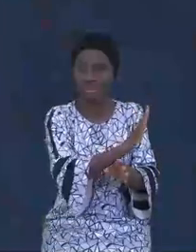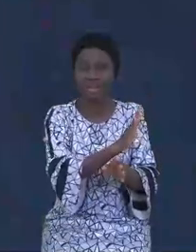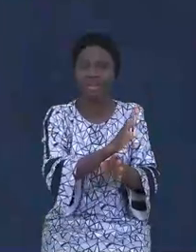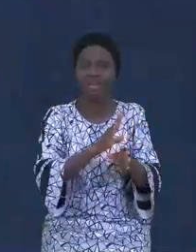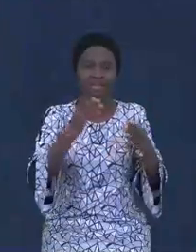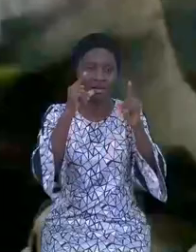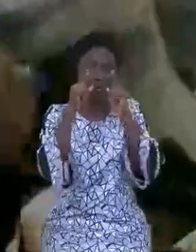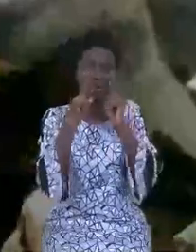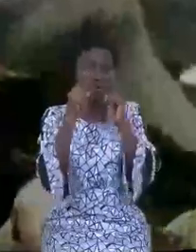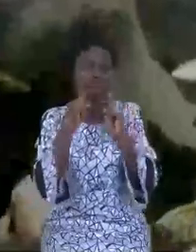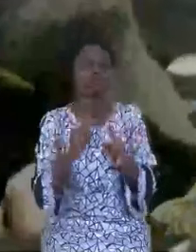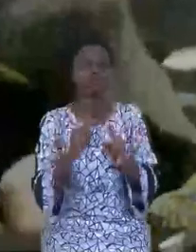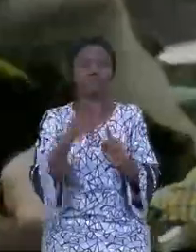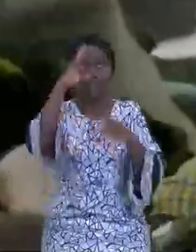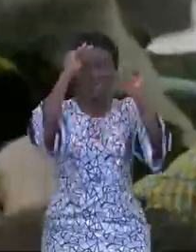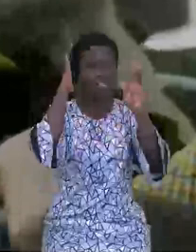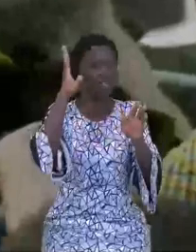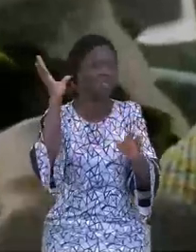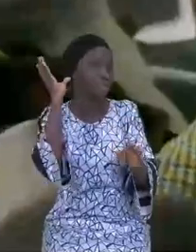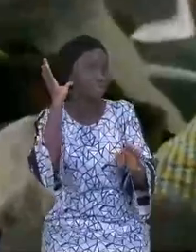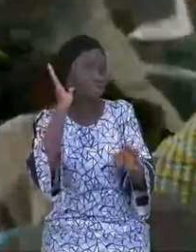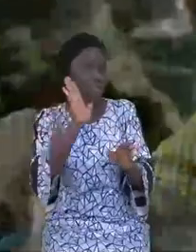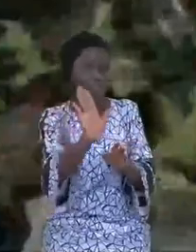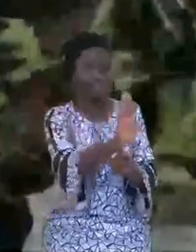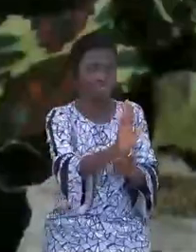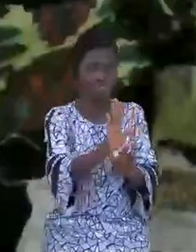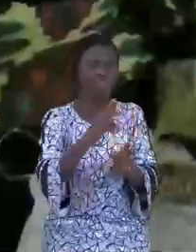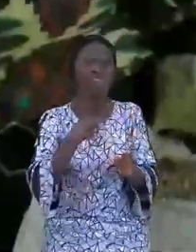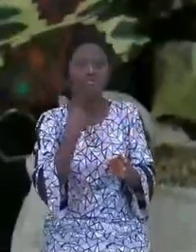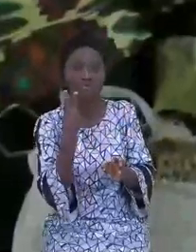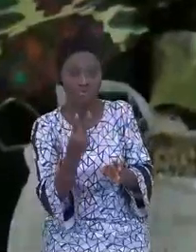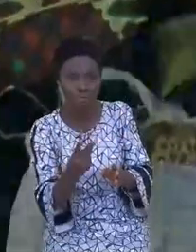Il entendra ton cri. Il entendra ta voix.